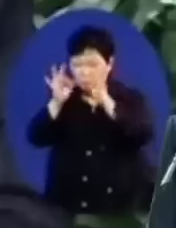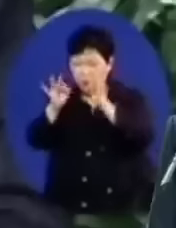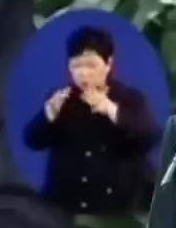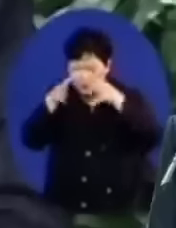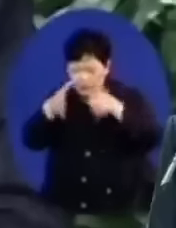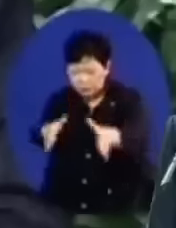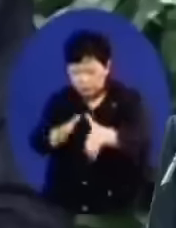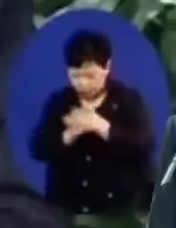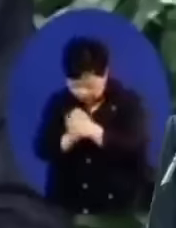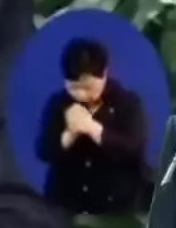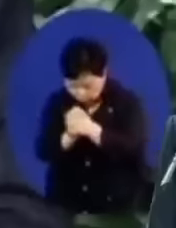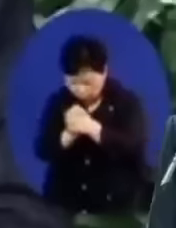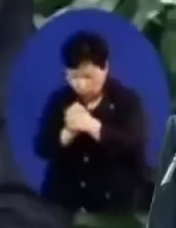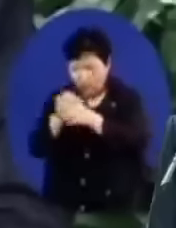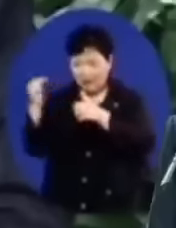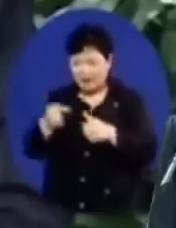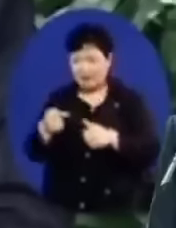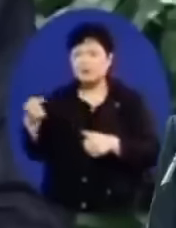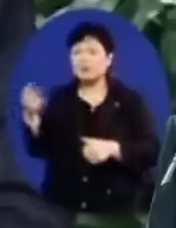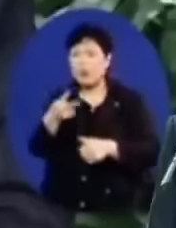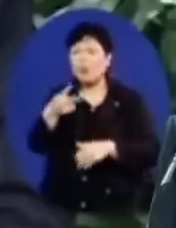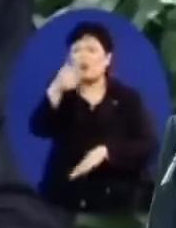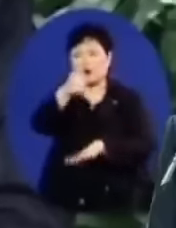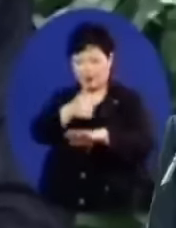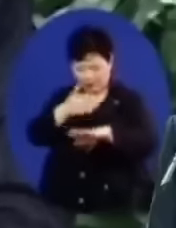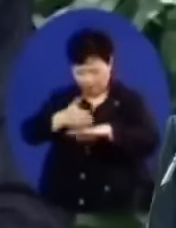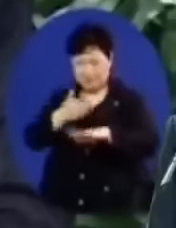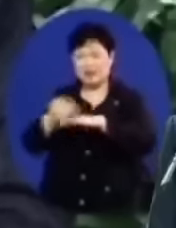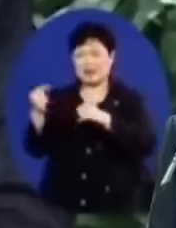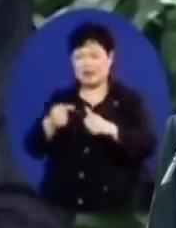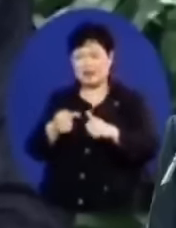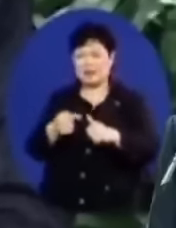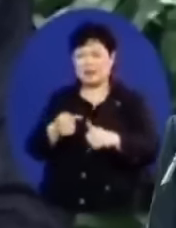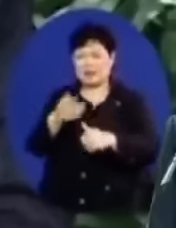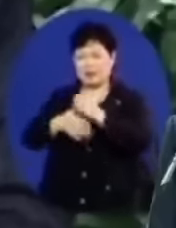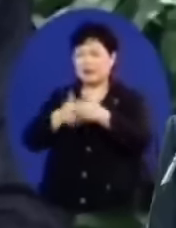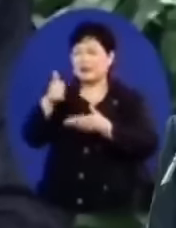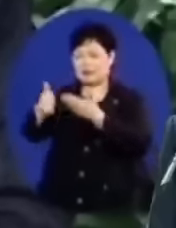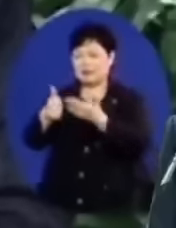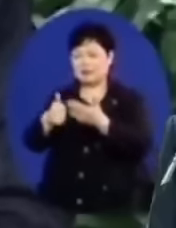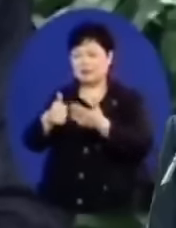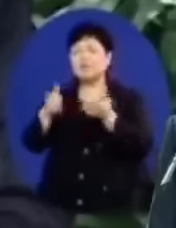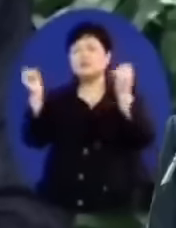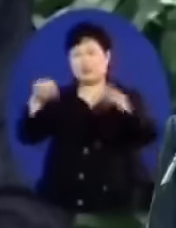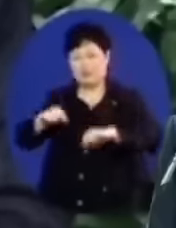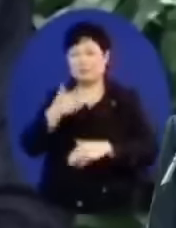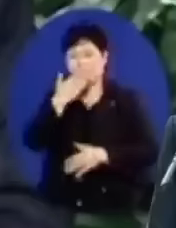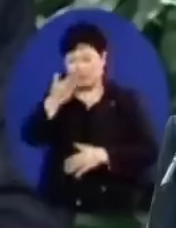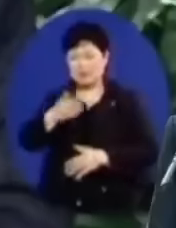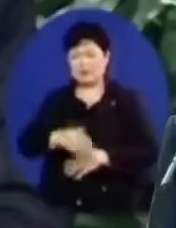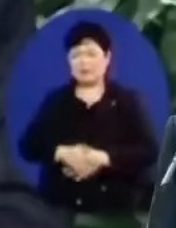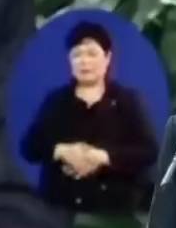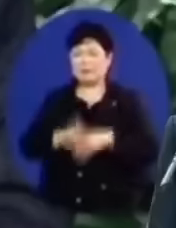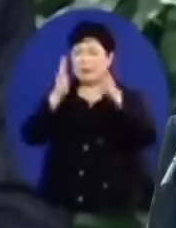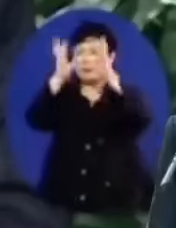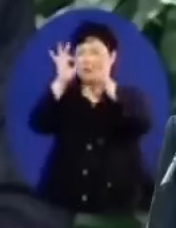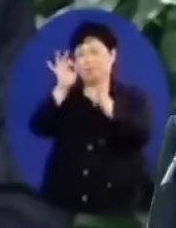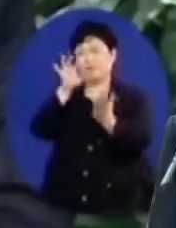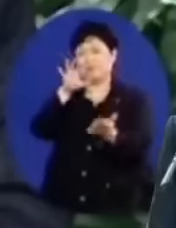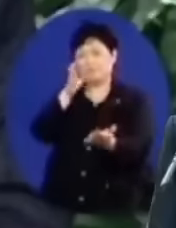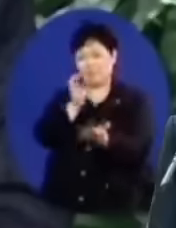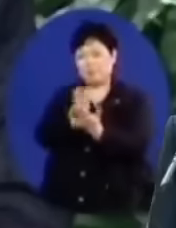기도하라. 그리고 감사하라. 반드시 그 길로 하나님이 이끌어 주신다. 바라보는 법칙인